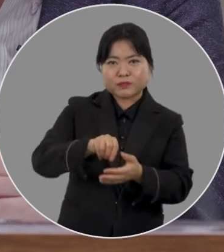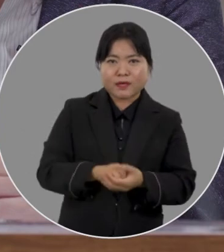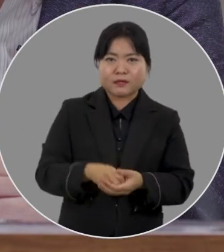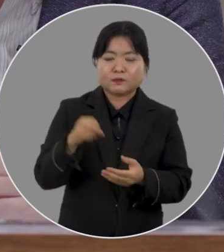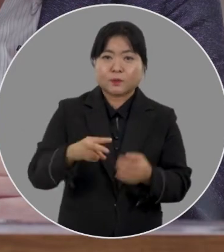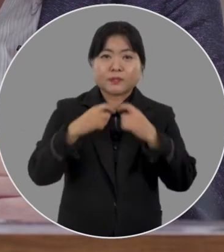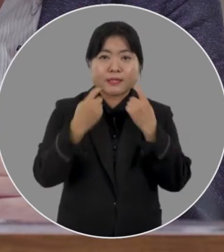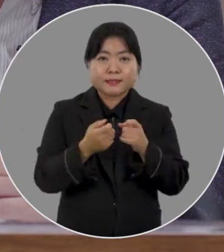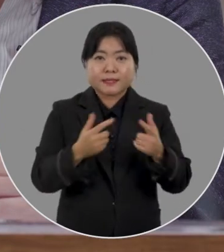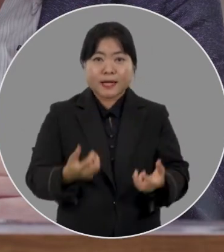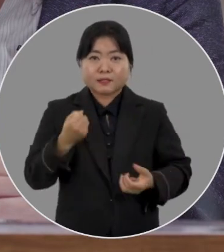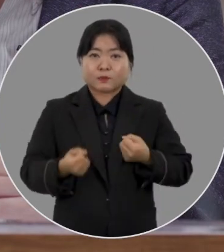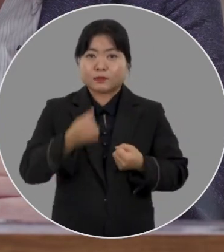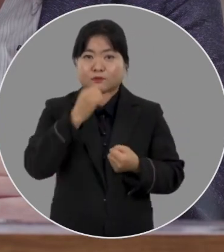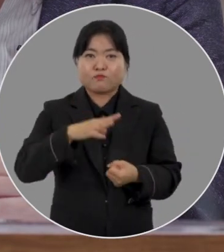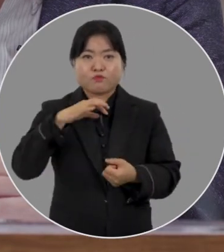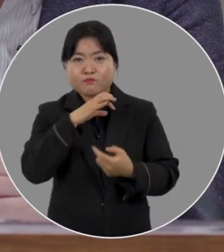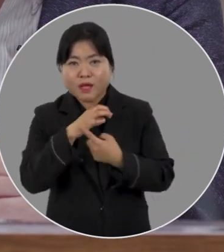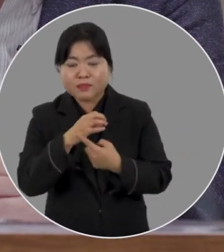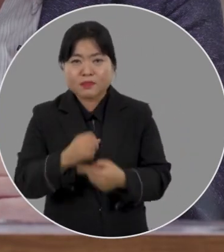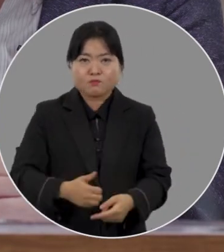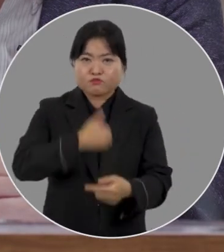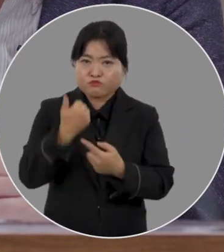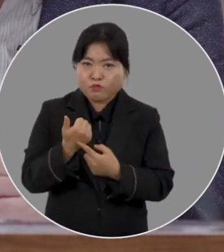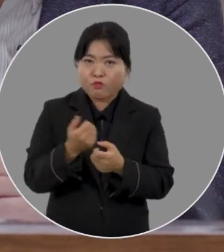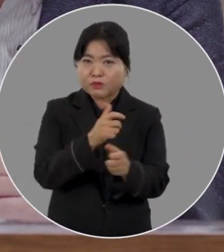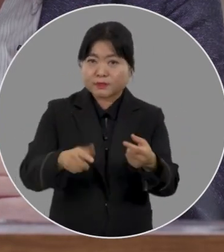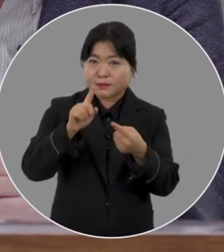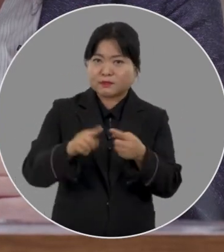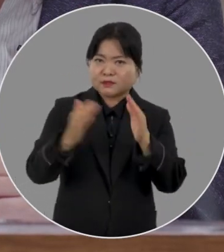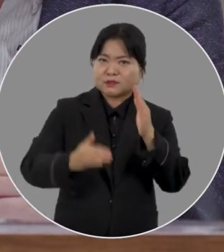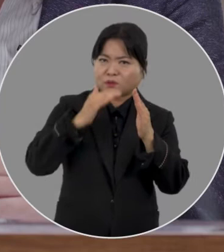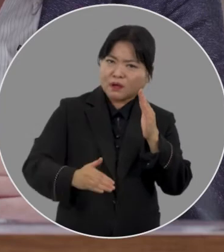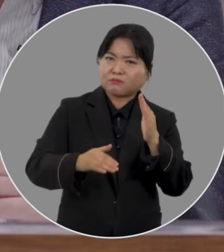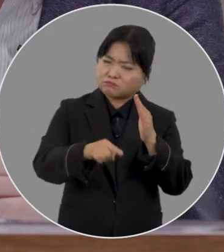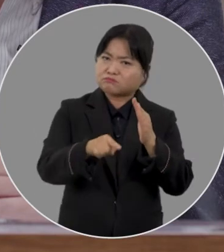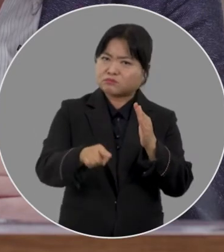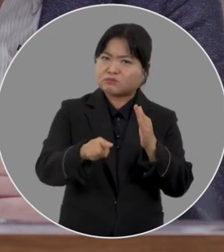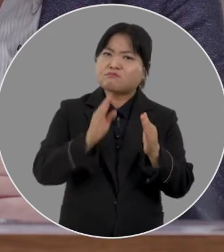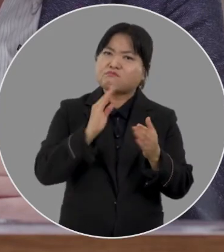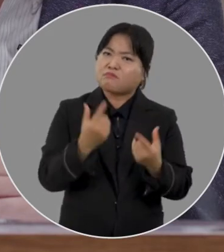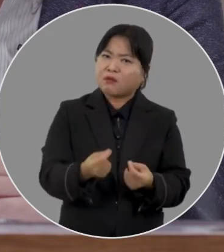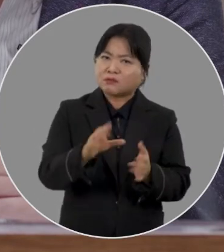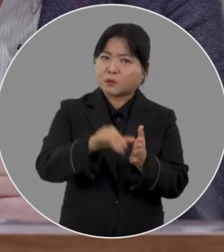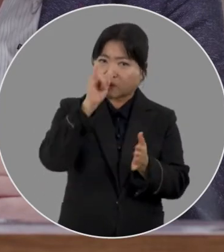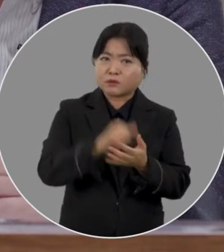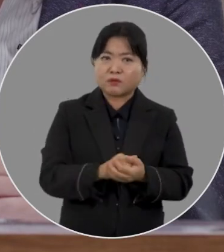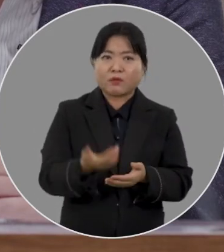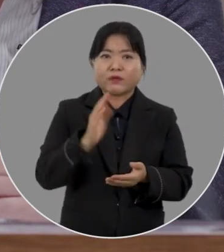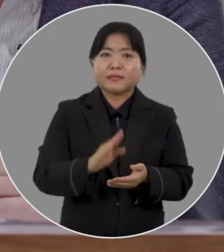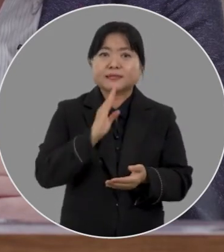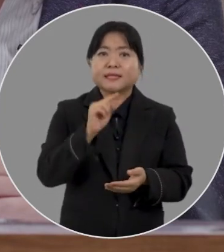문제라든가 또 개인들이 가지고 있는 불만이라든가 분노 이런 데에는 정당한 부분도 분명히 있거든요. 근데